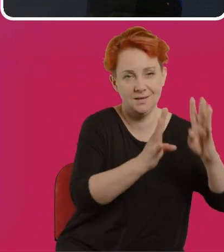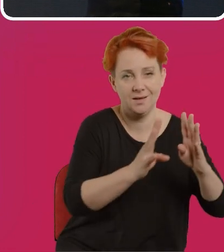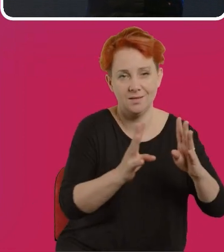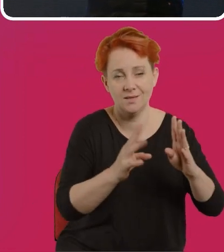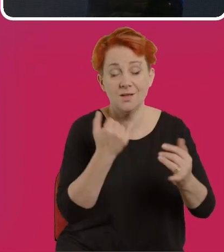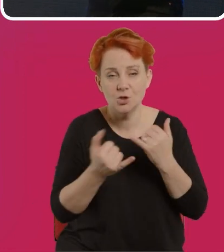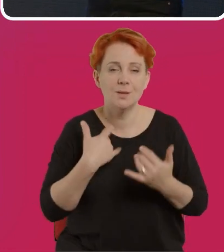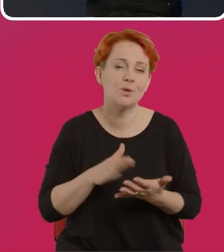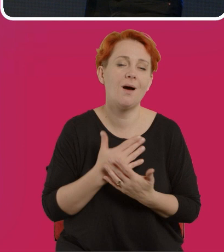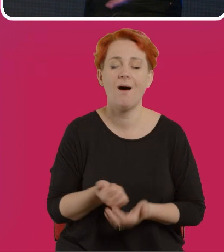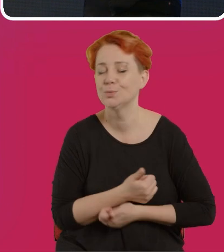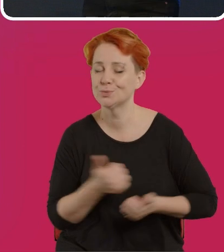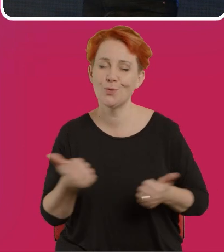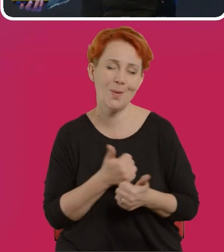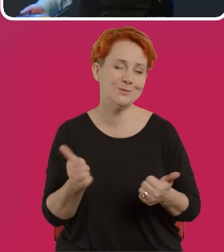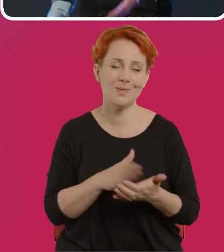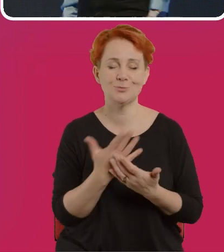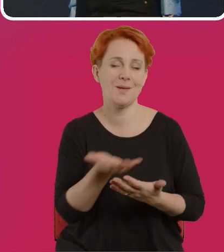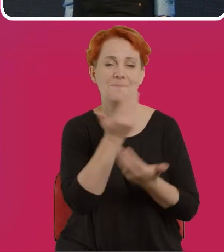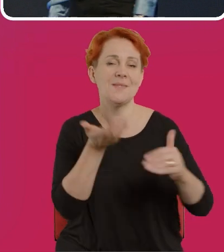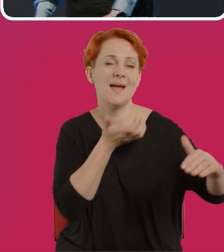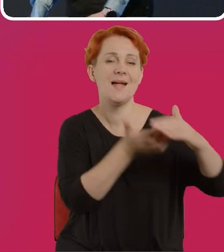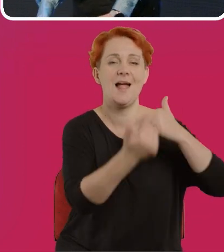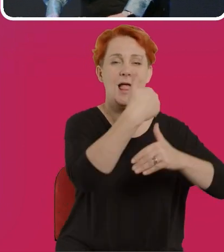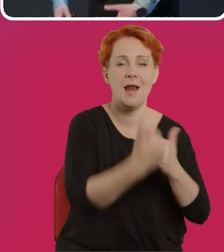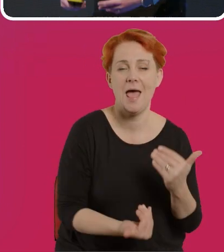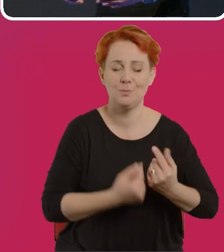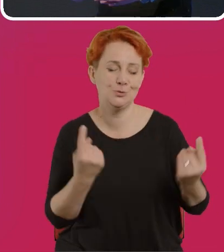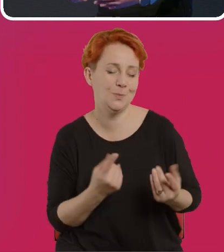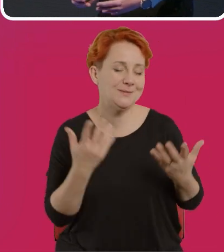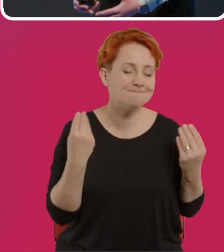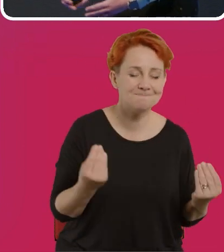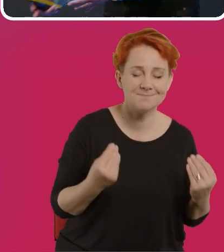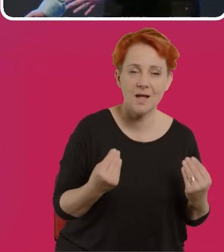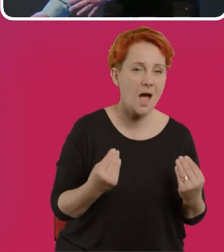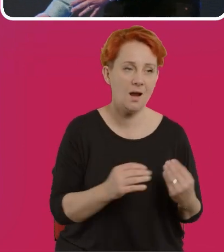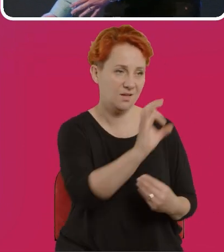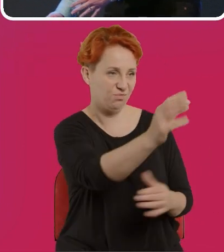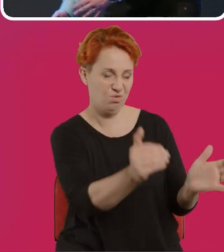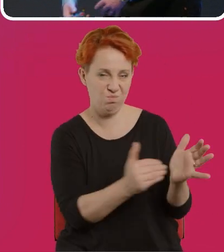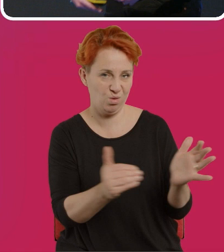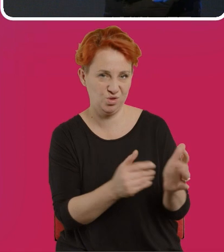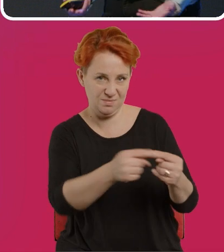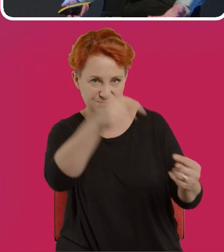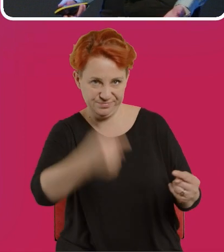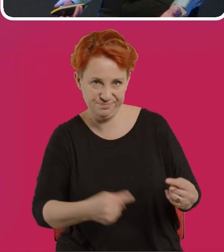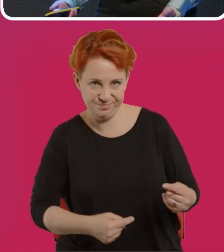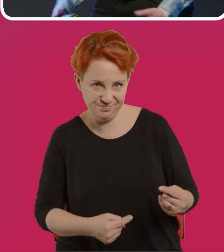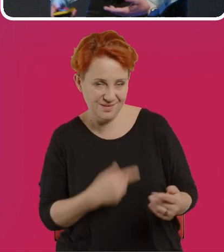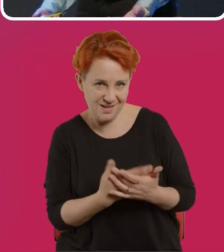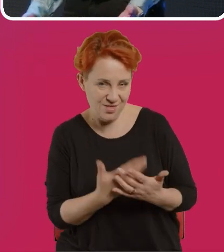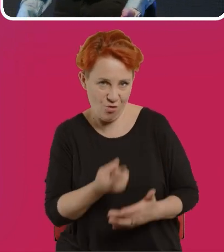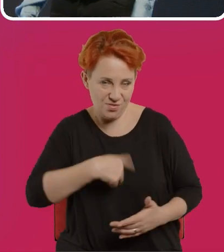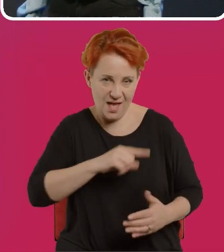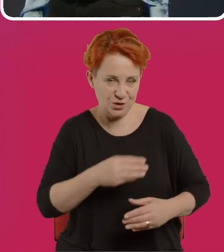super produkt, upieczemy ten chleb czy cokolwiek innego, to tak naprawdę nie zbliży nas to ani o krok do tego, żeby nasza firma się